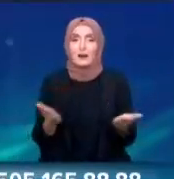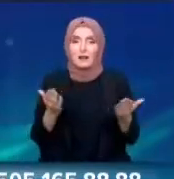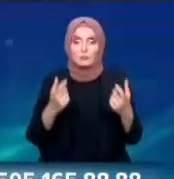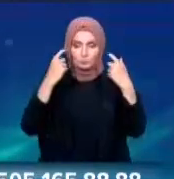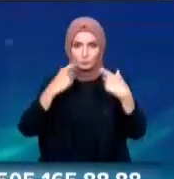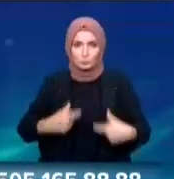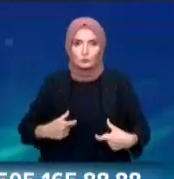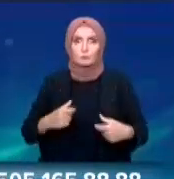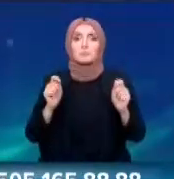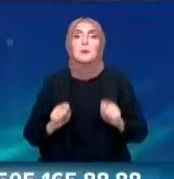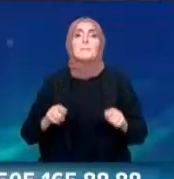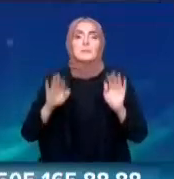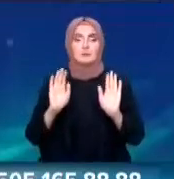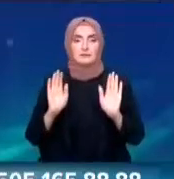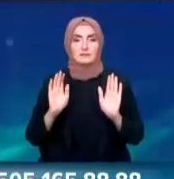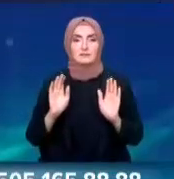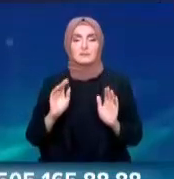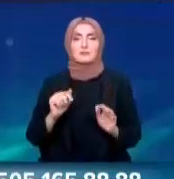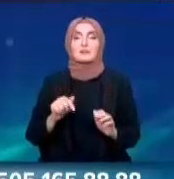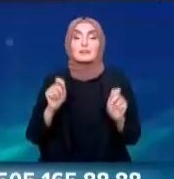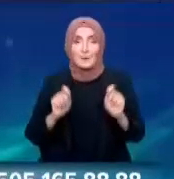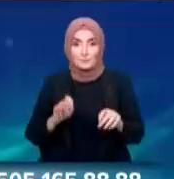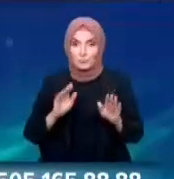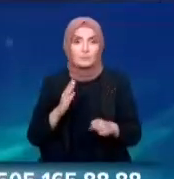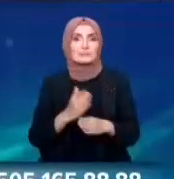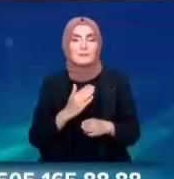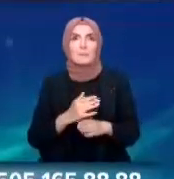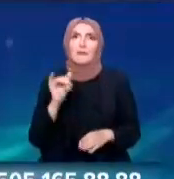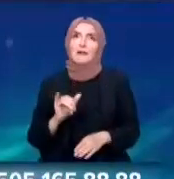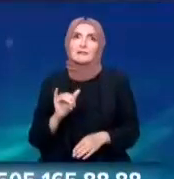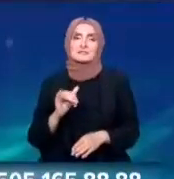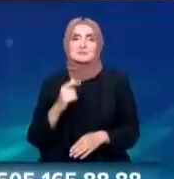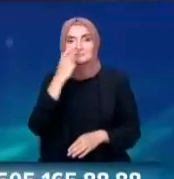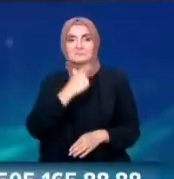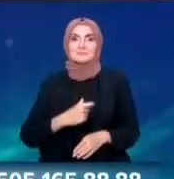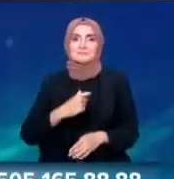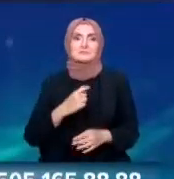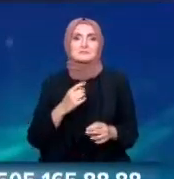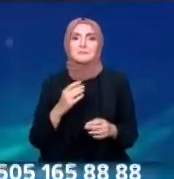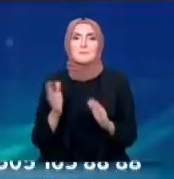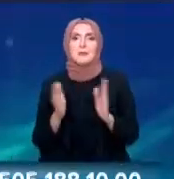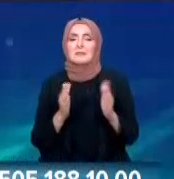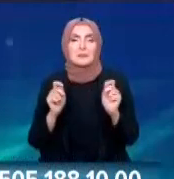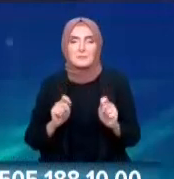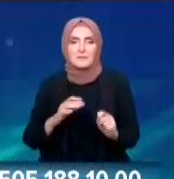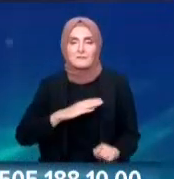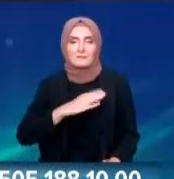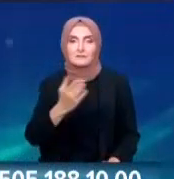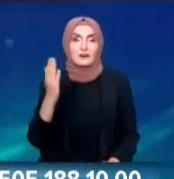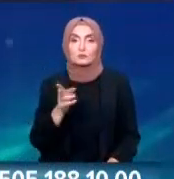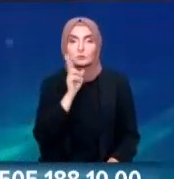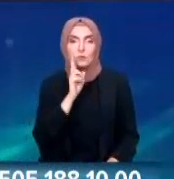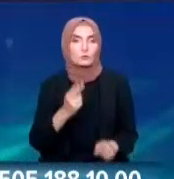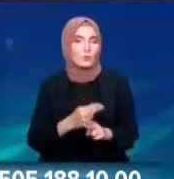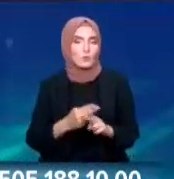yerine getirmeyenler, hatta buna kendince haklı gerekçeler üretenler var. Son örneğini dün Antalya'da görmüştük. Halk otobüsündeki